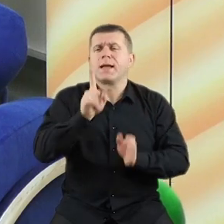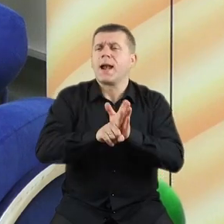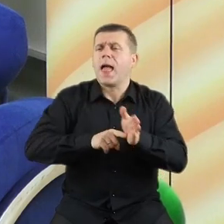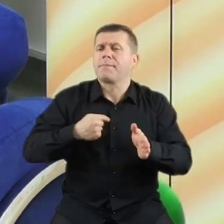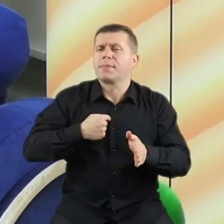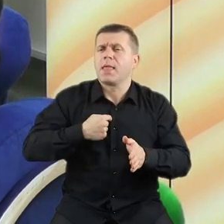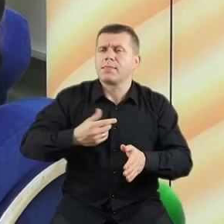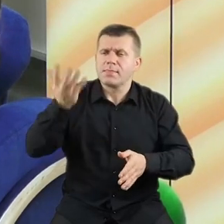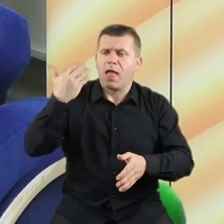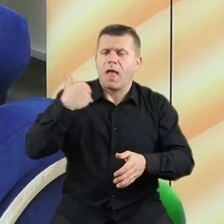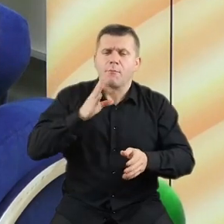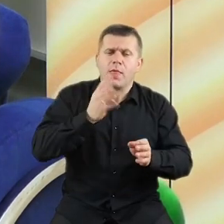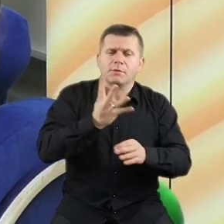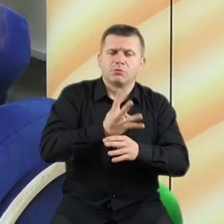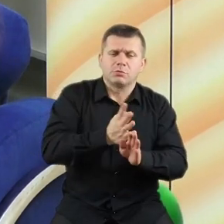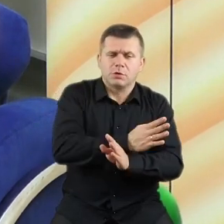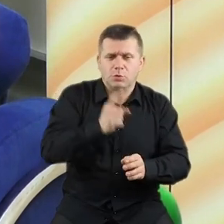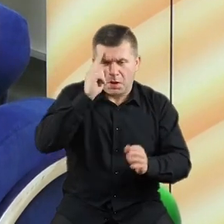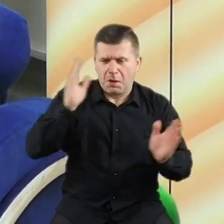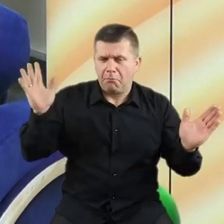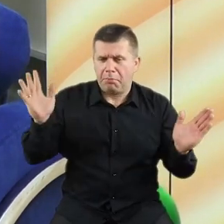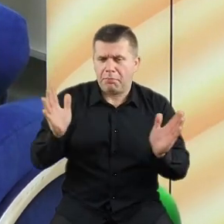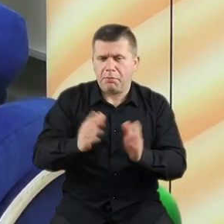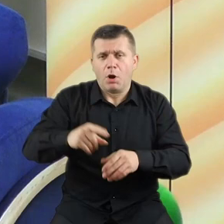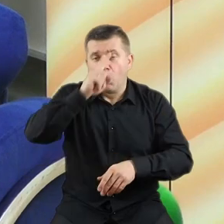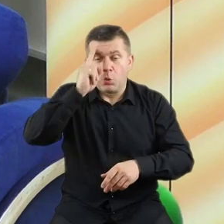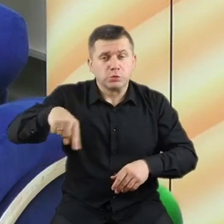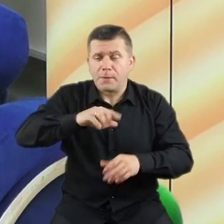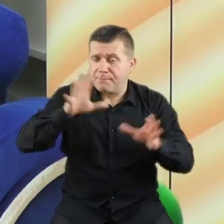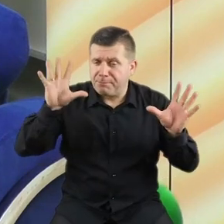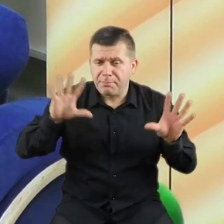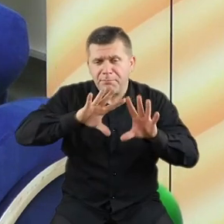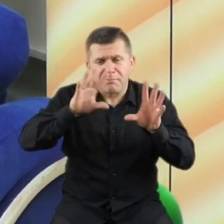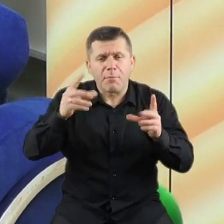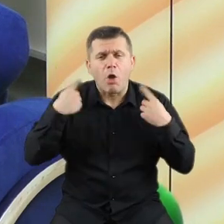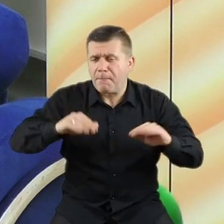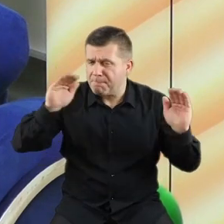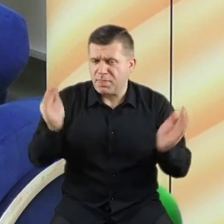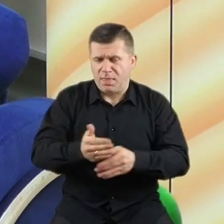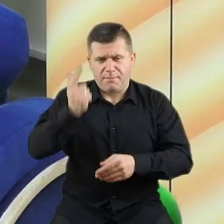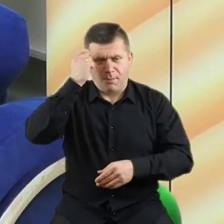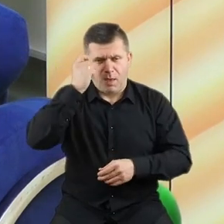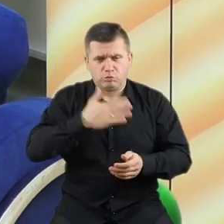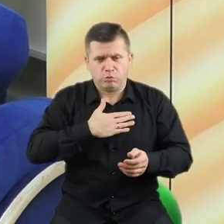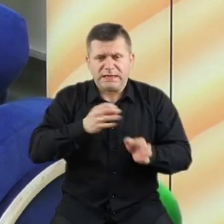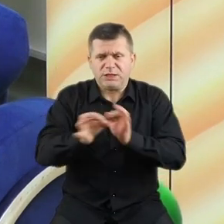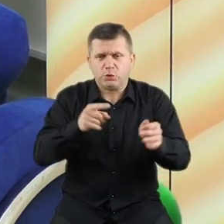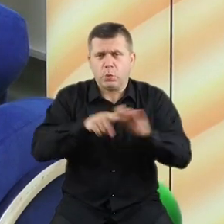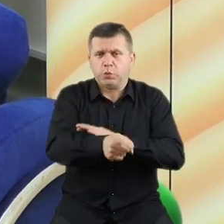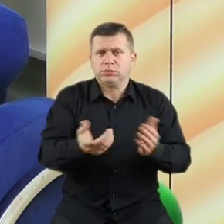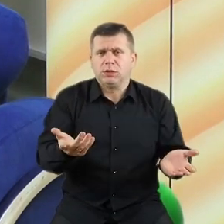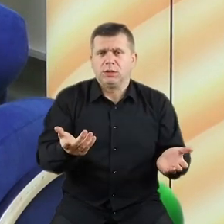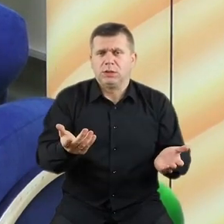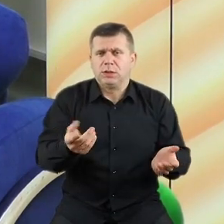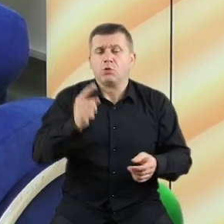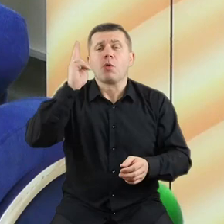co dla mnie było wtedy, jak pisałam lata 40. Czyli też coraz mniej ludzi pamięta osobiście lata 50. i to nam się wymyka z rąk. Kto na